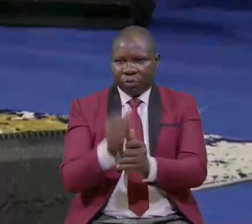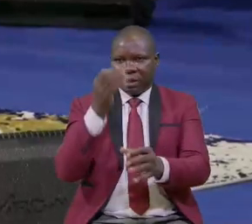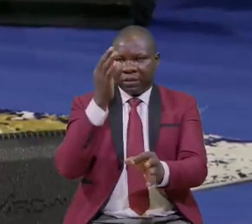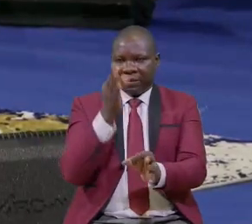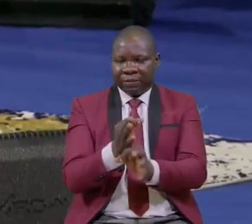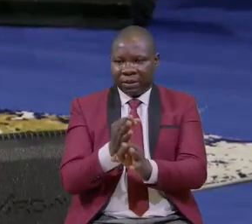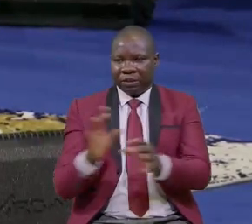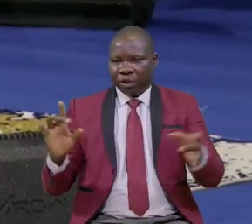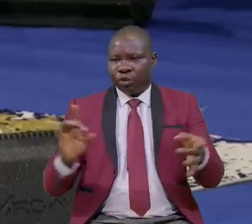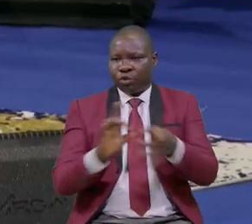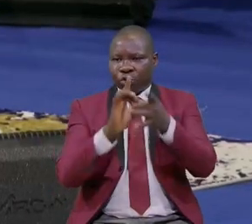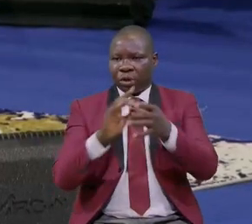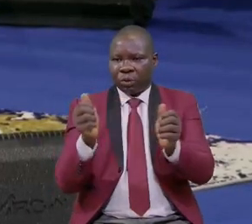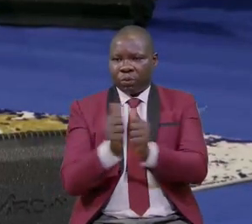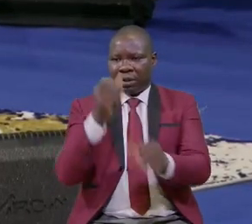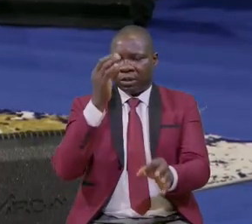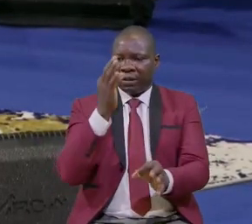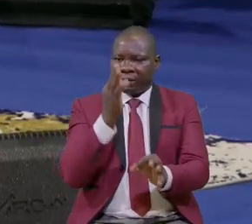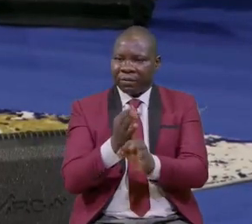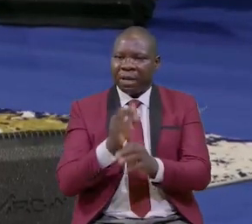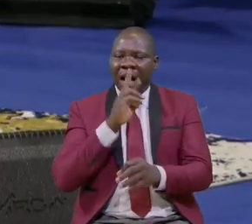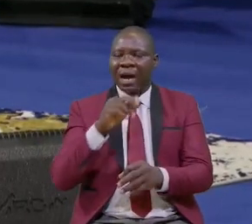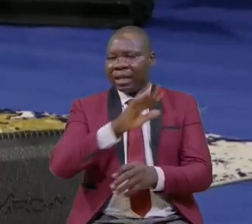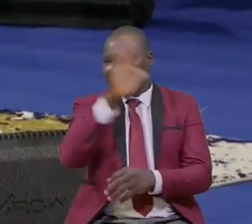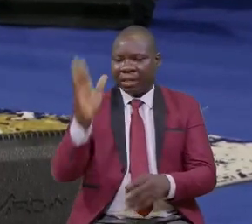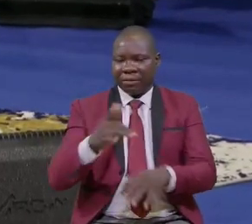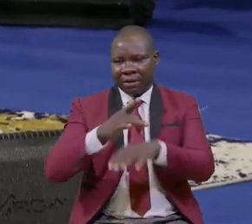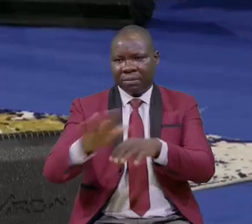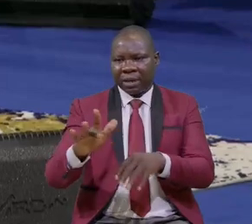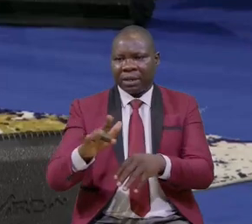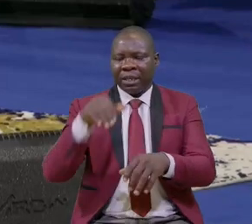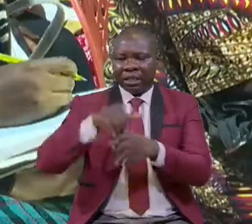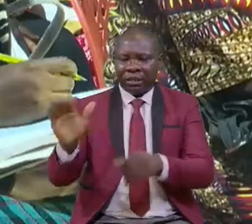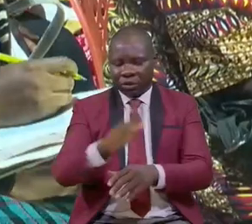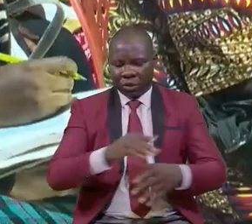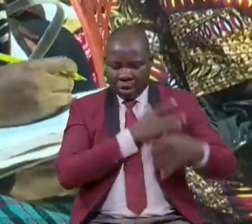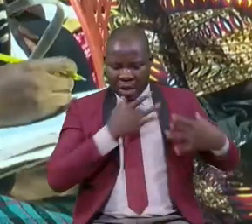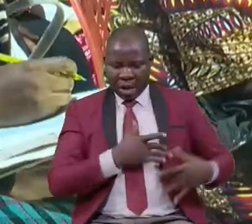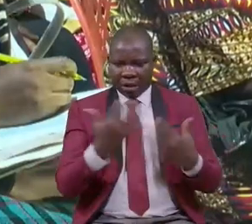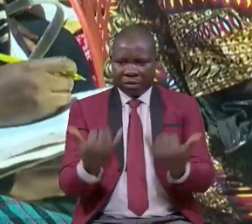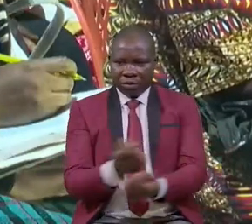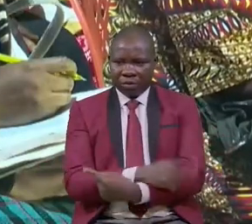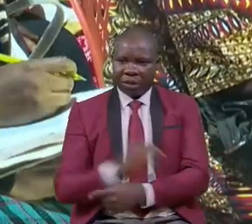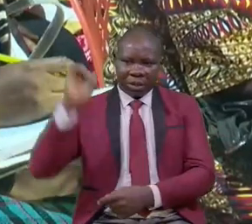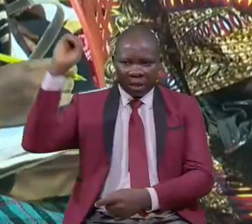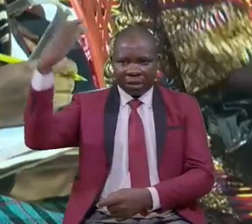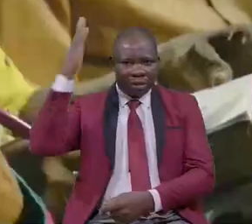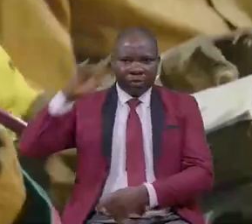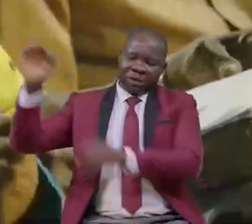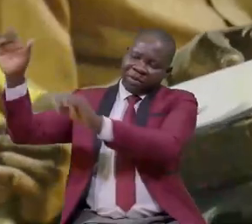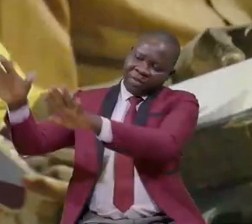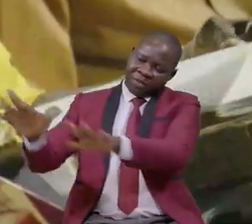elles ne sont jamais stériles. Et dans ton cœur aujourd'hui, la grâce va entrer. Amen,